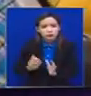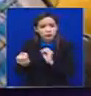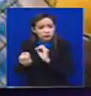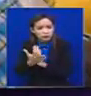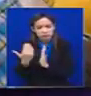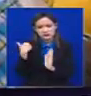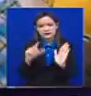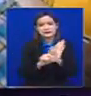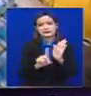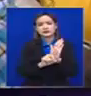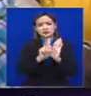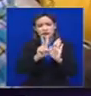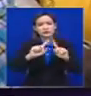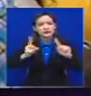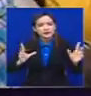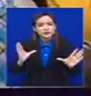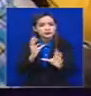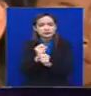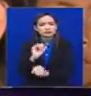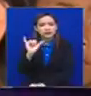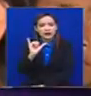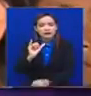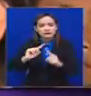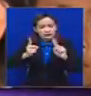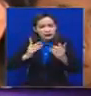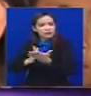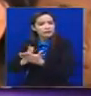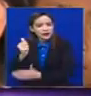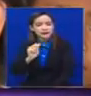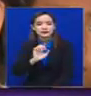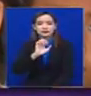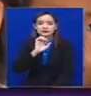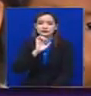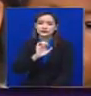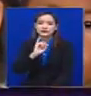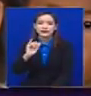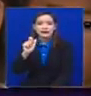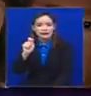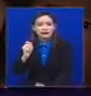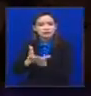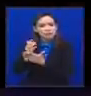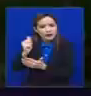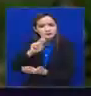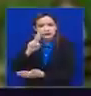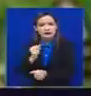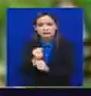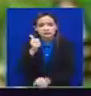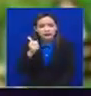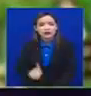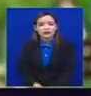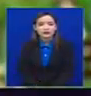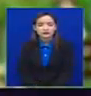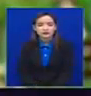2ครั้งและยังไม่ได้ข้อสรุปทำไมจึงผ่าน EAA พร้อมกับออกกฎหมายบังคับใช้ แสดงถึง